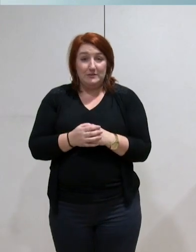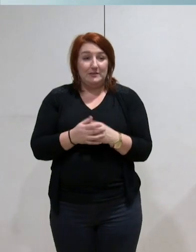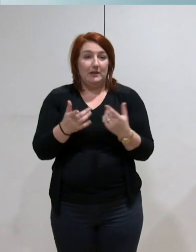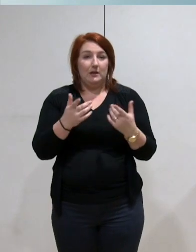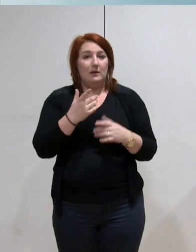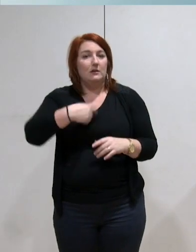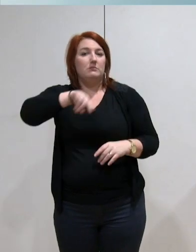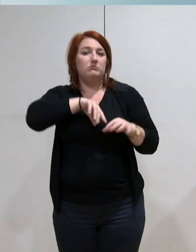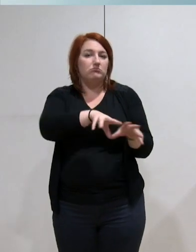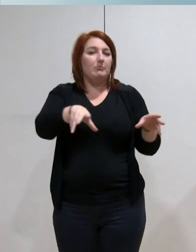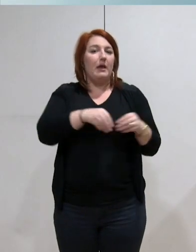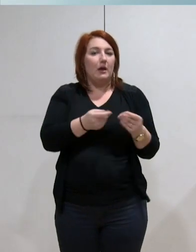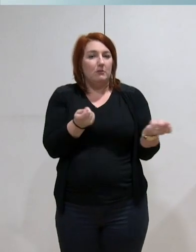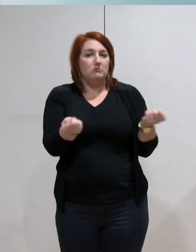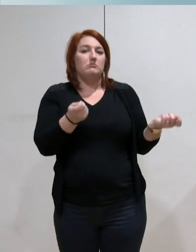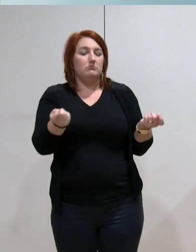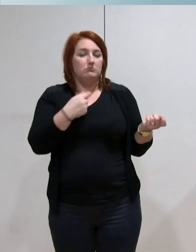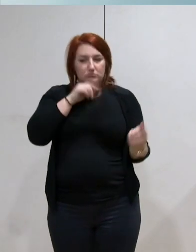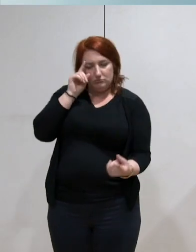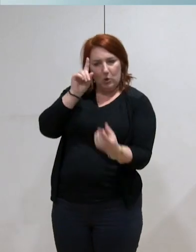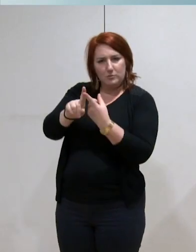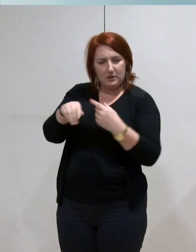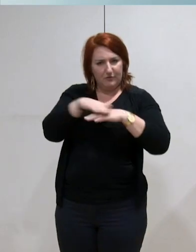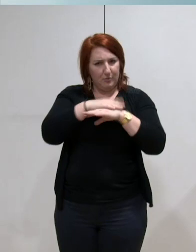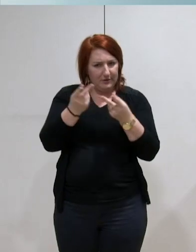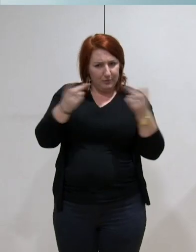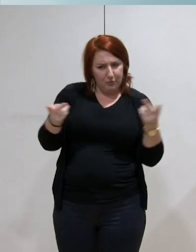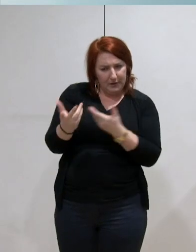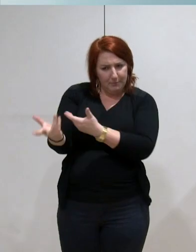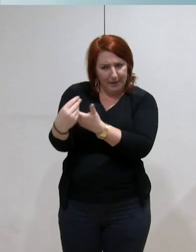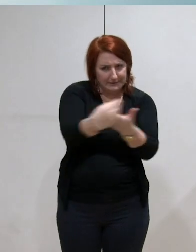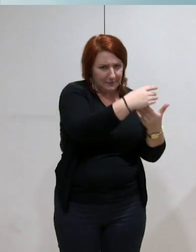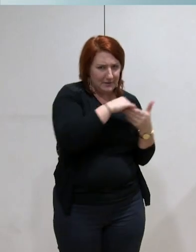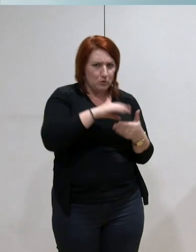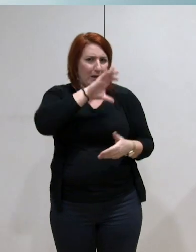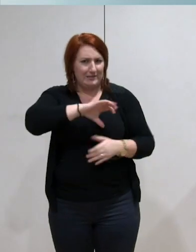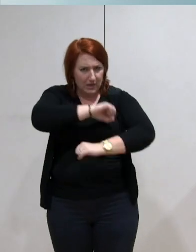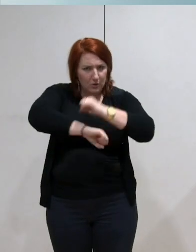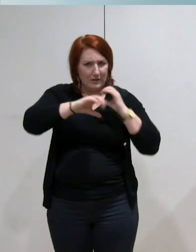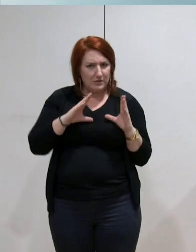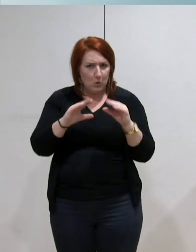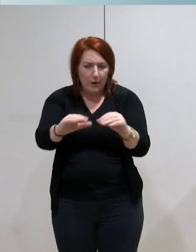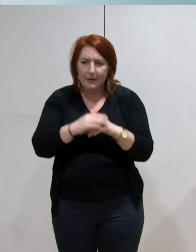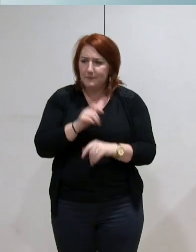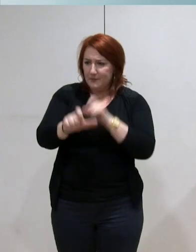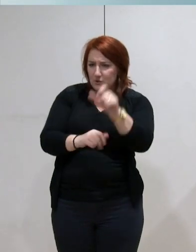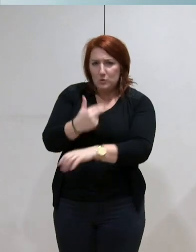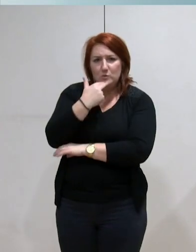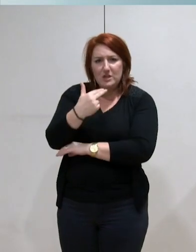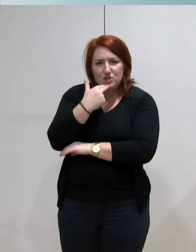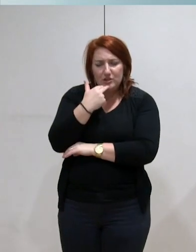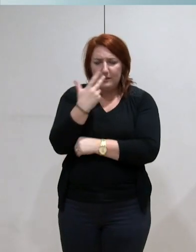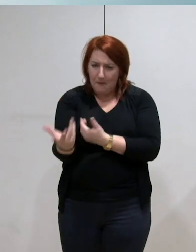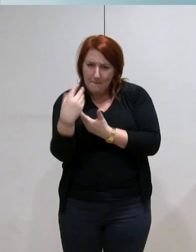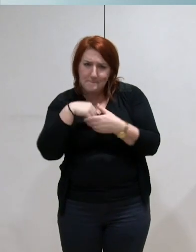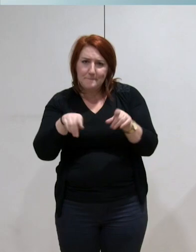municipal qui se donne pour objectif d'intégrer dans toutes les politiques publiques la participation des habitants des usagers ainsi qu'une évaluation de ces